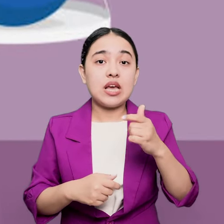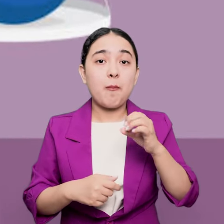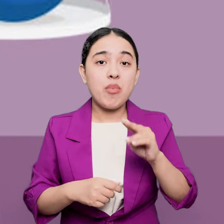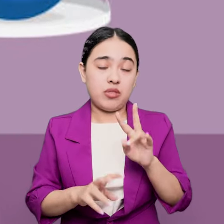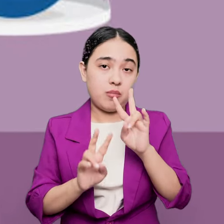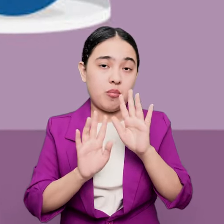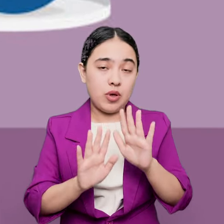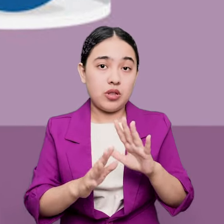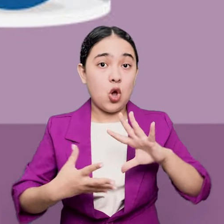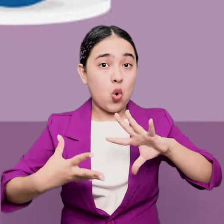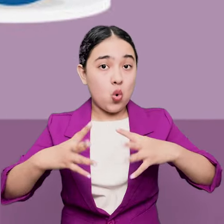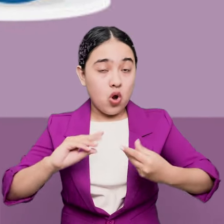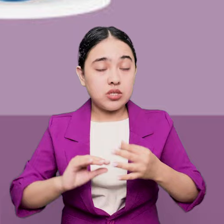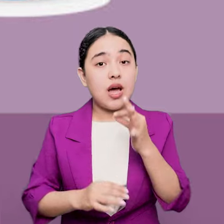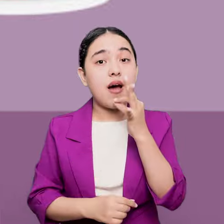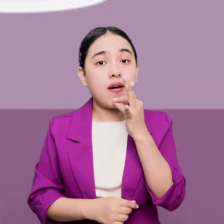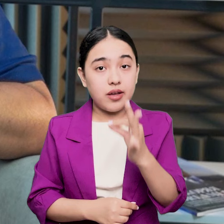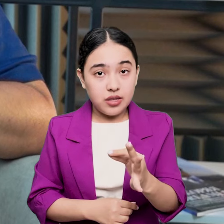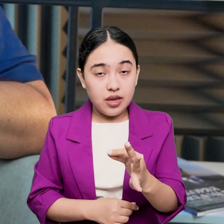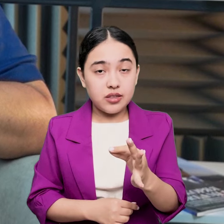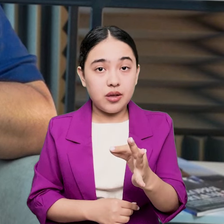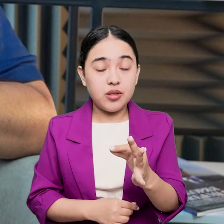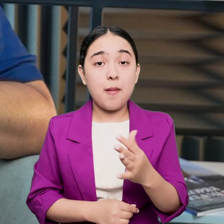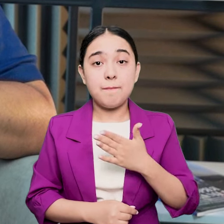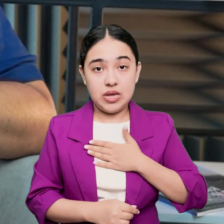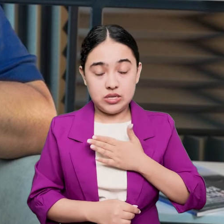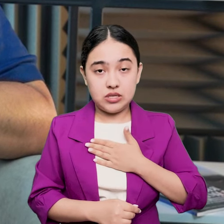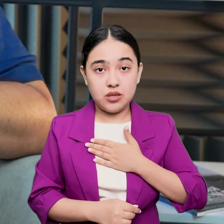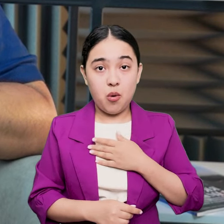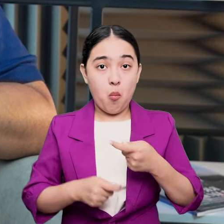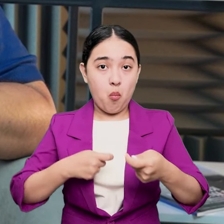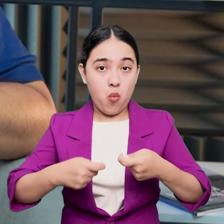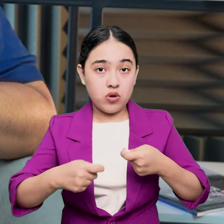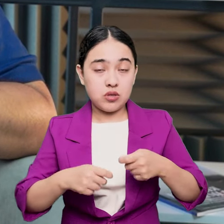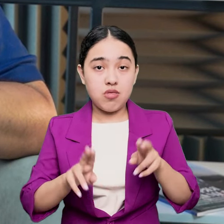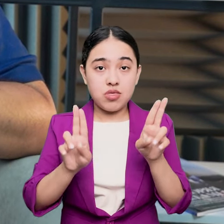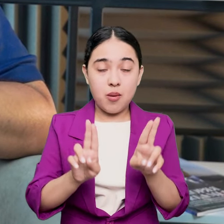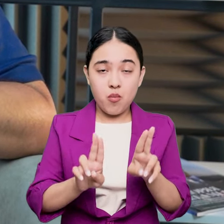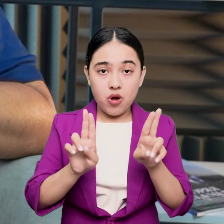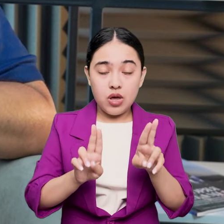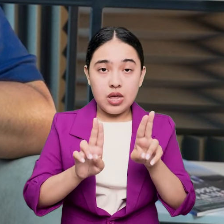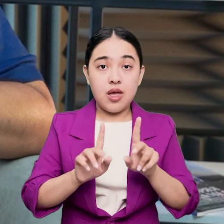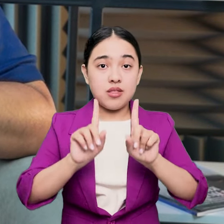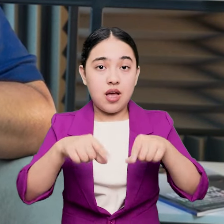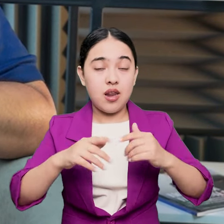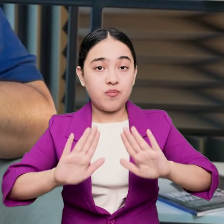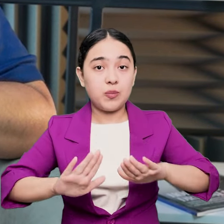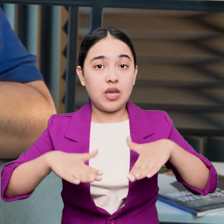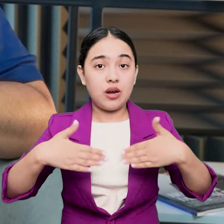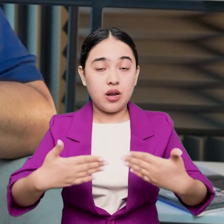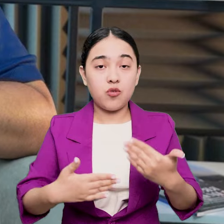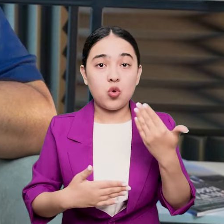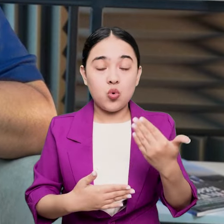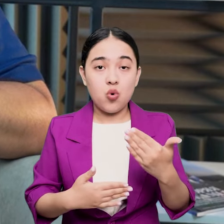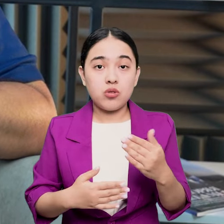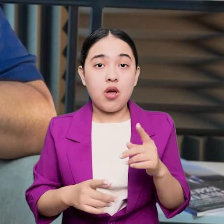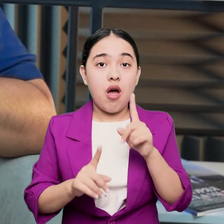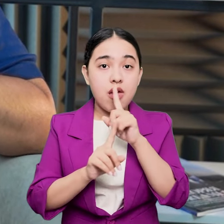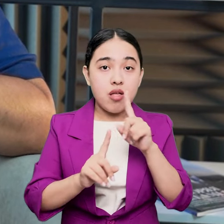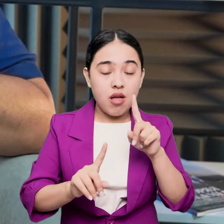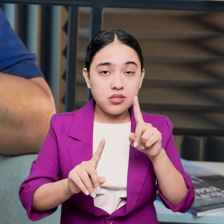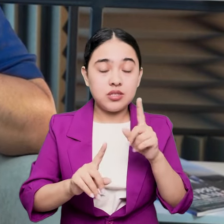bildiradi. Xulosa qilib aytganda, biz bozor tamoyillarida talab va taklifni, uni